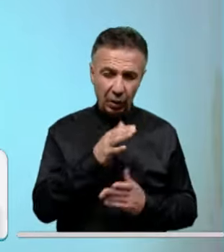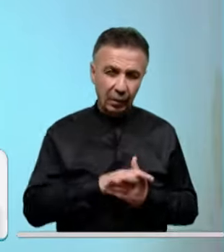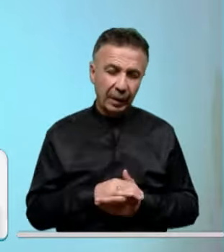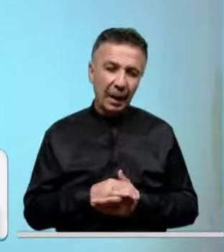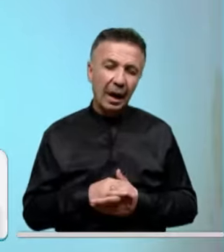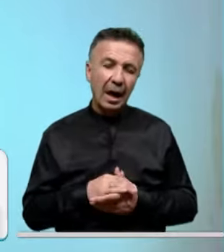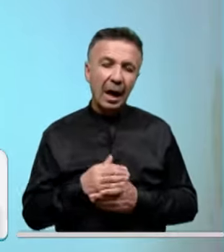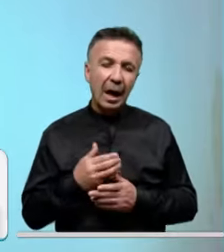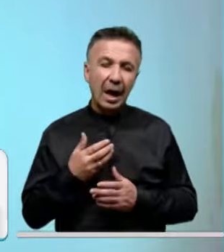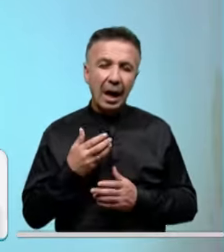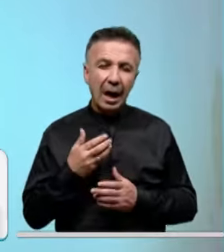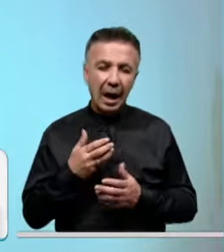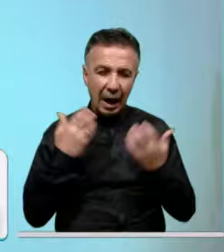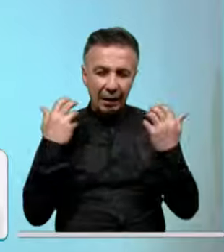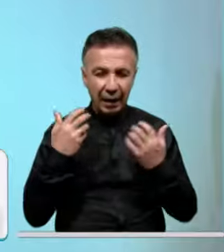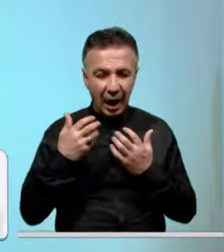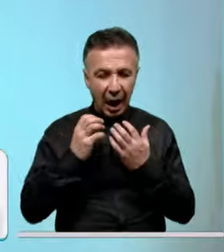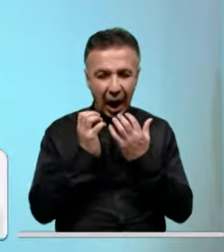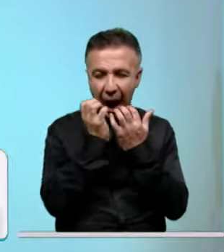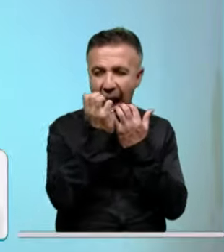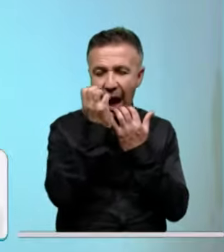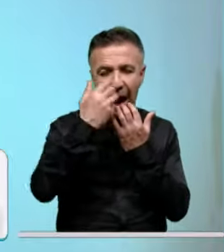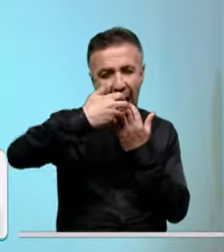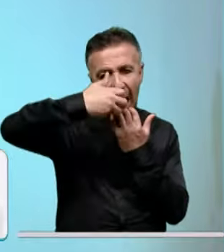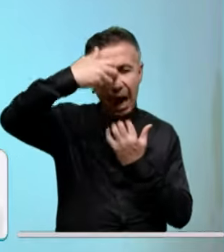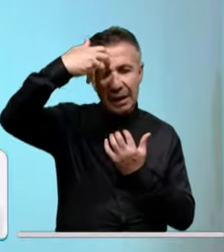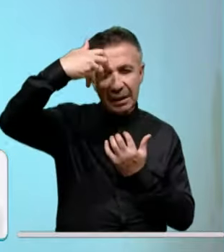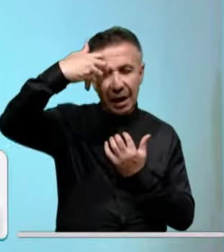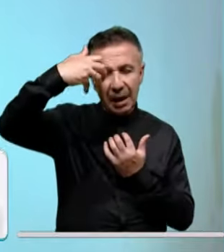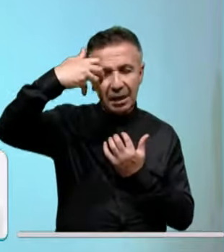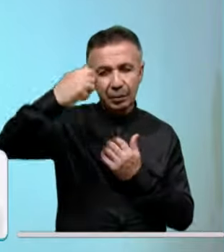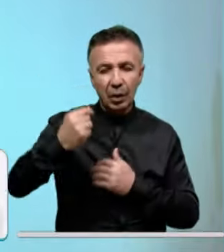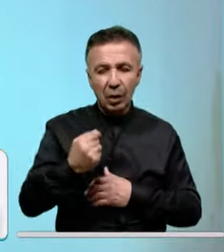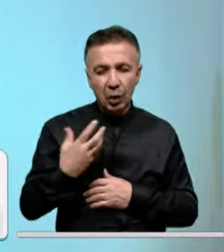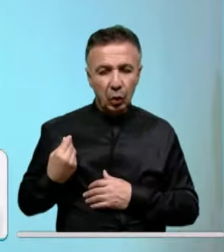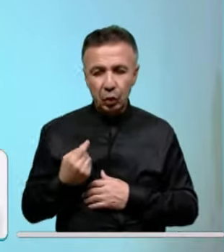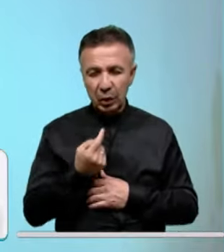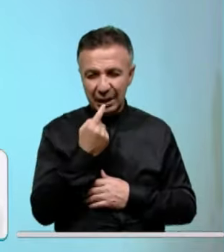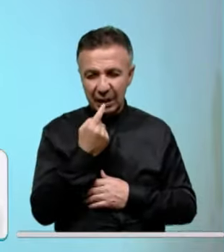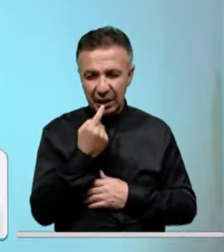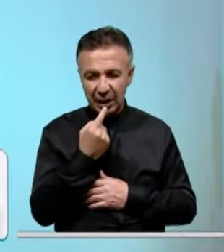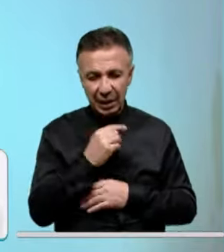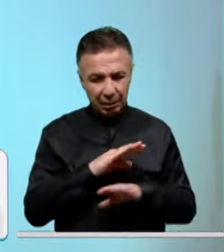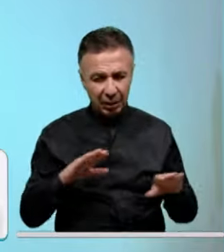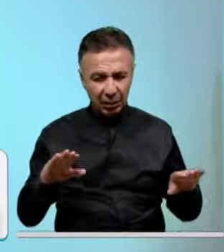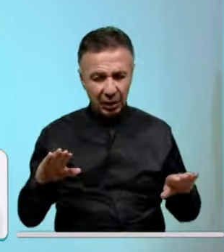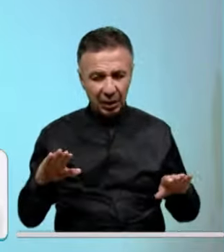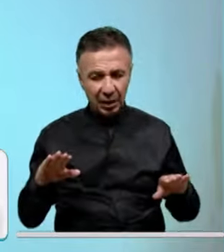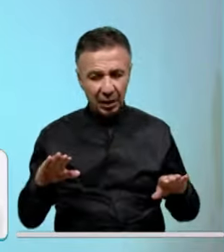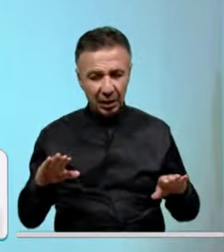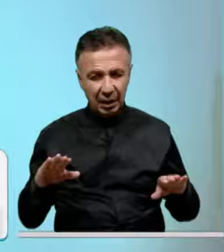ağzını açıp, yani dişleri, süt dişleri gitmiş, kapak atmış diyorlar.